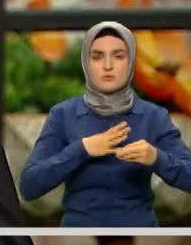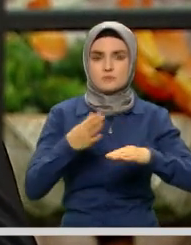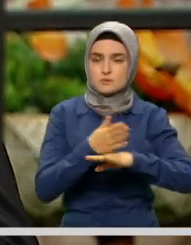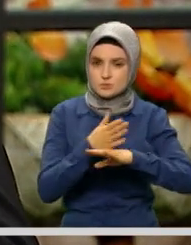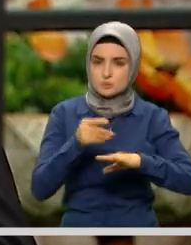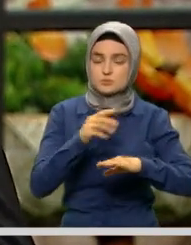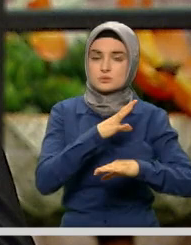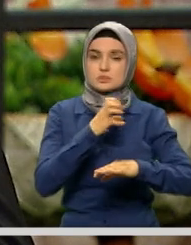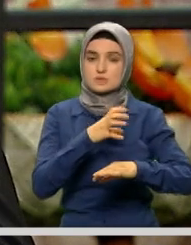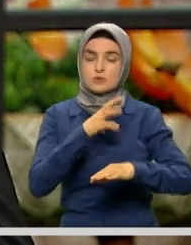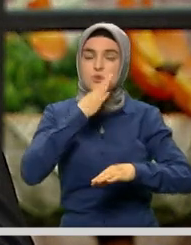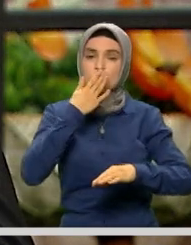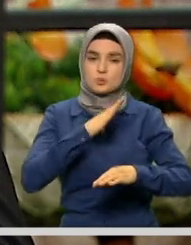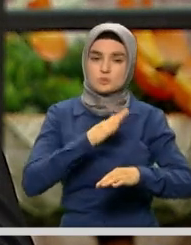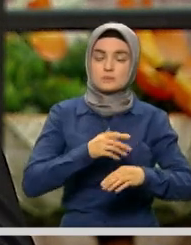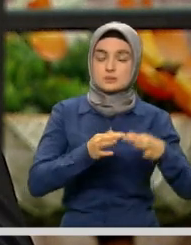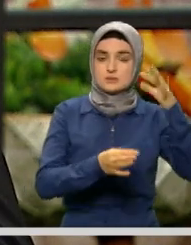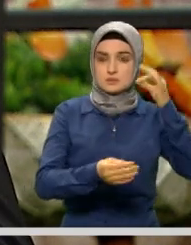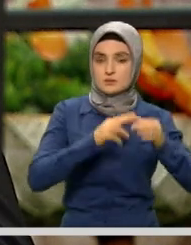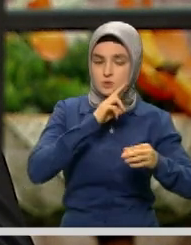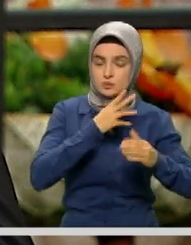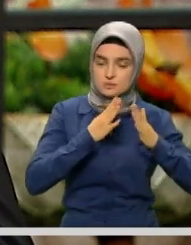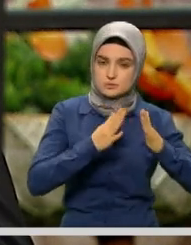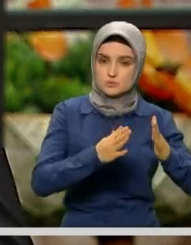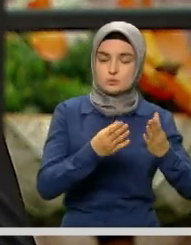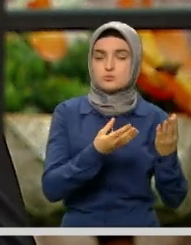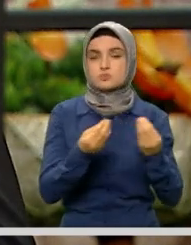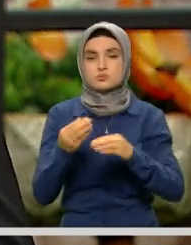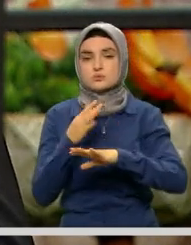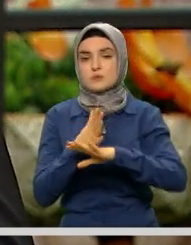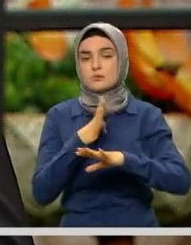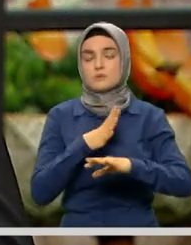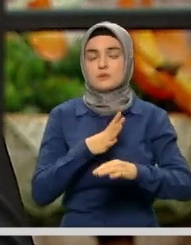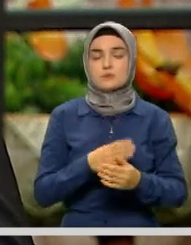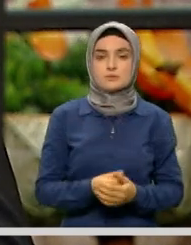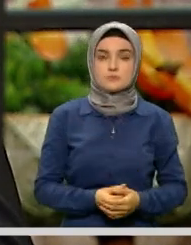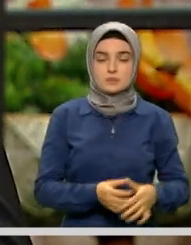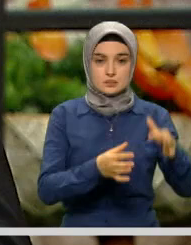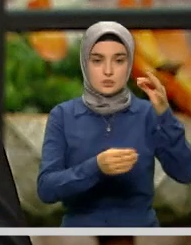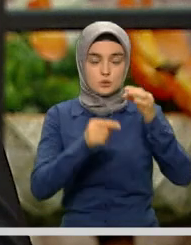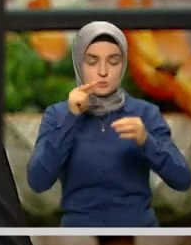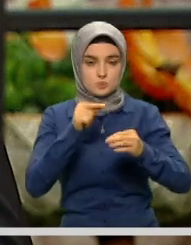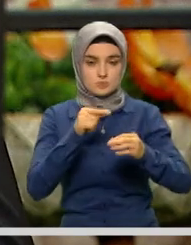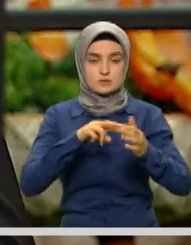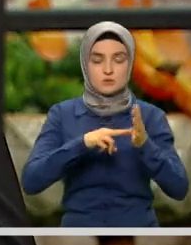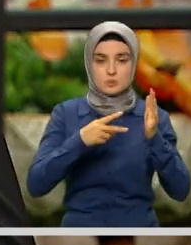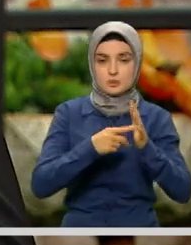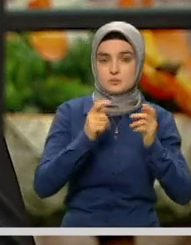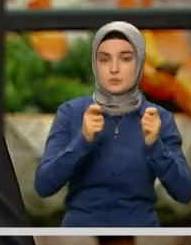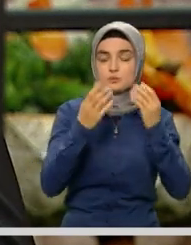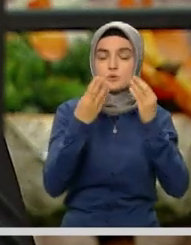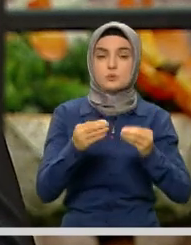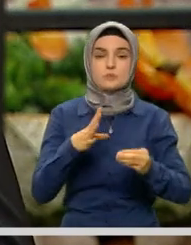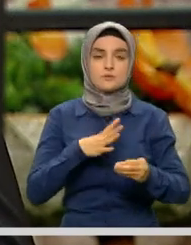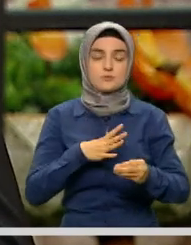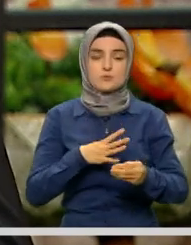yoklukla insanı günaha sevk edebilecek o kadar çok unsur var ki aslında. Ve insanoğlu bunları yönetmek zorunda. Yönetmediği